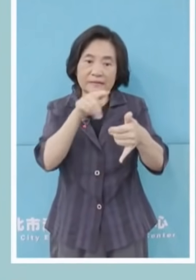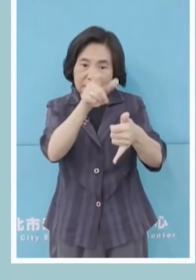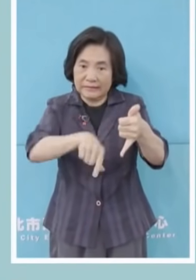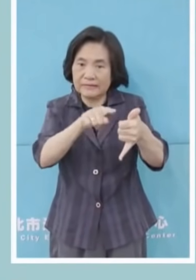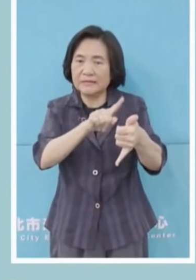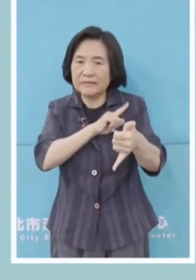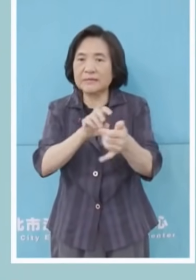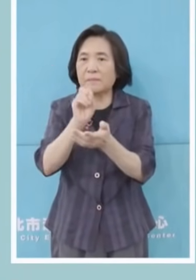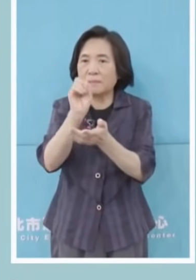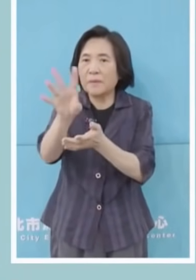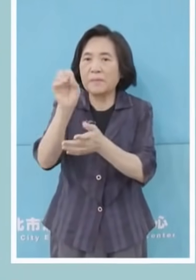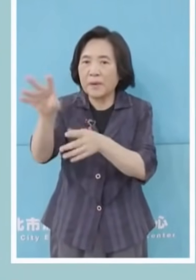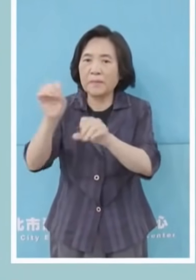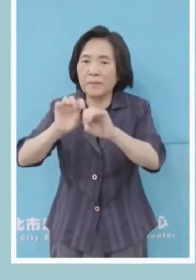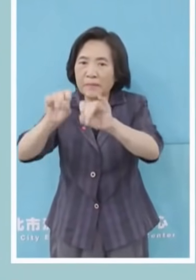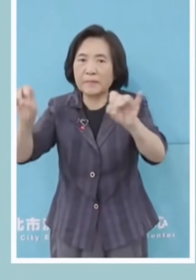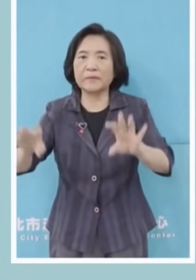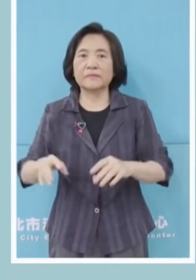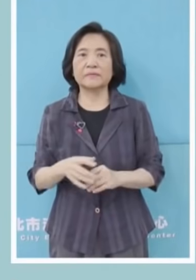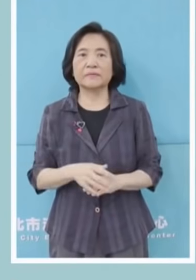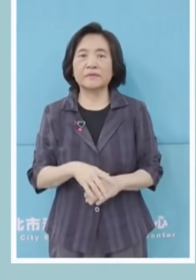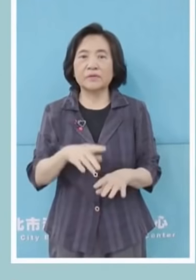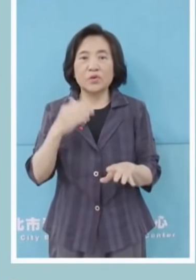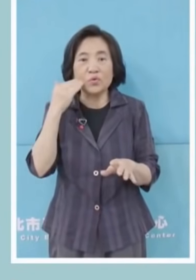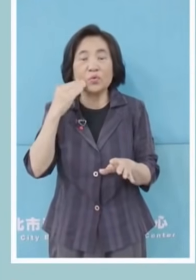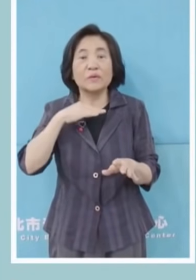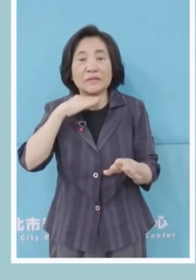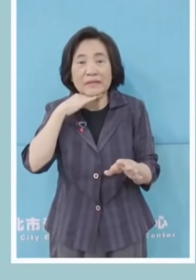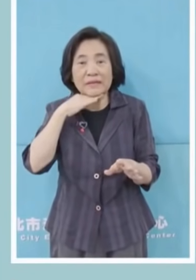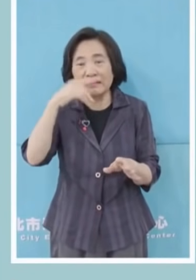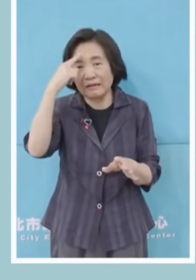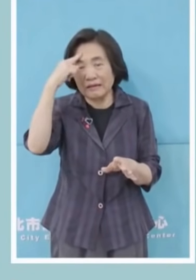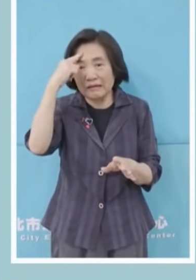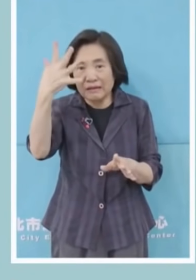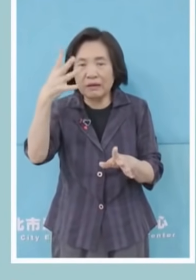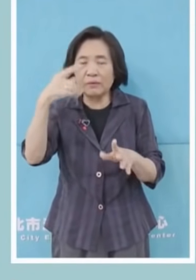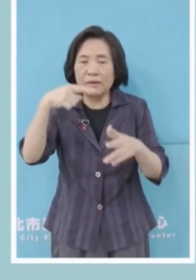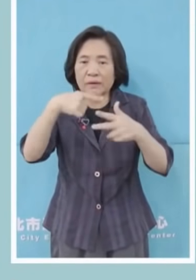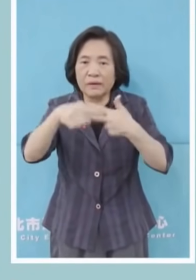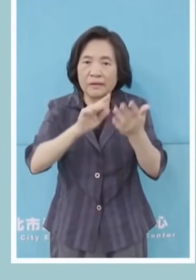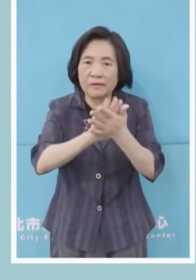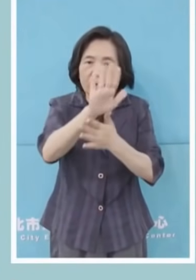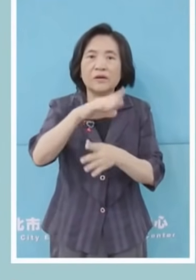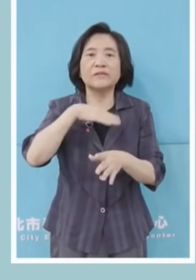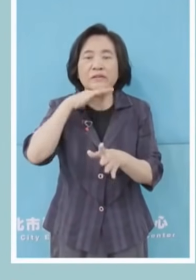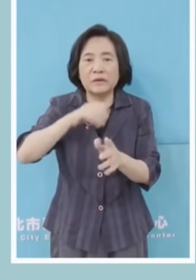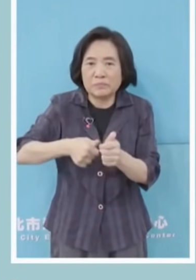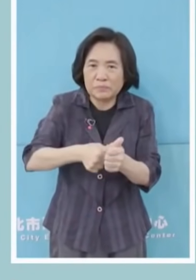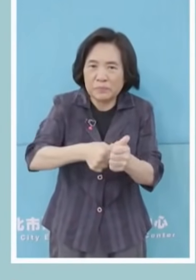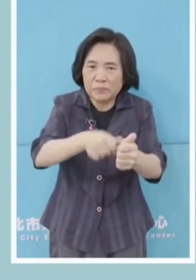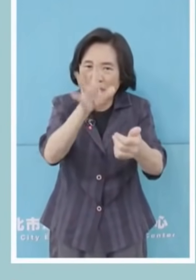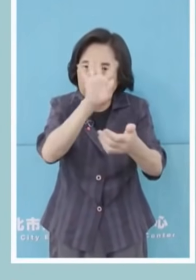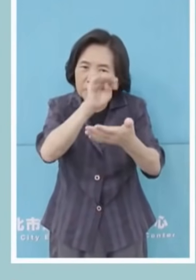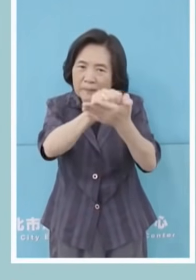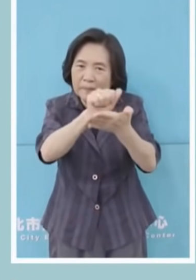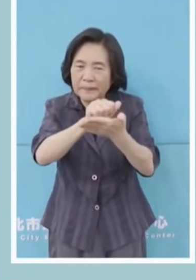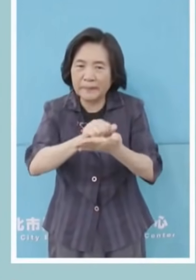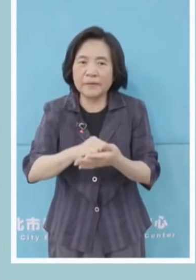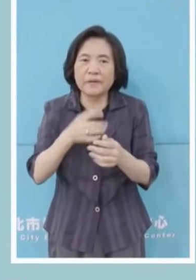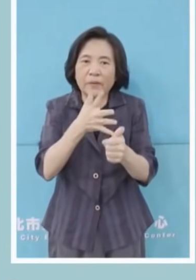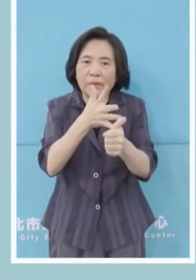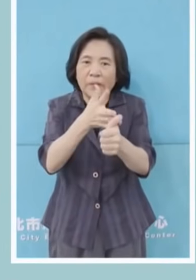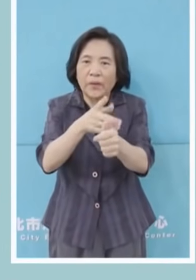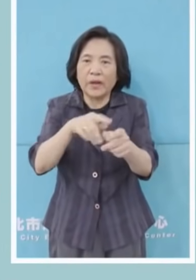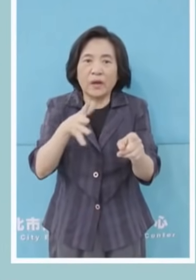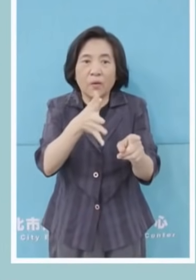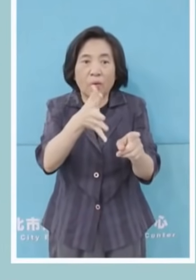来通知他们哦，恐怕会比5天甚至1个礼拜后，哈，那疫调的医师再来问你，哈，那再去框列那